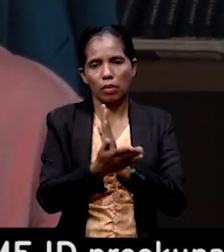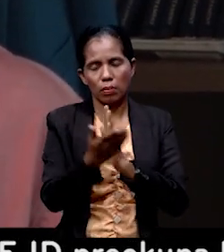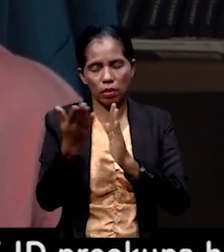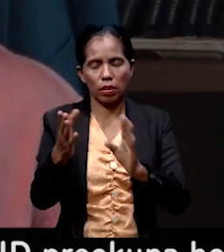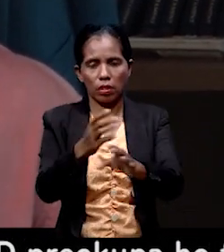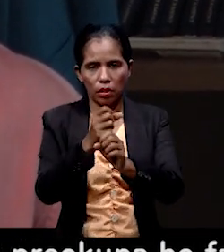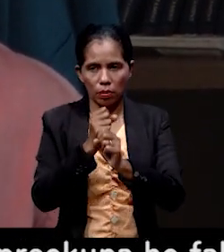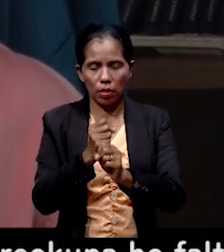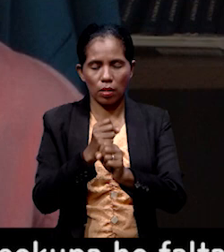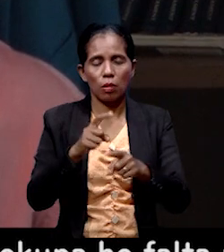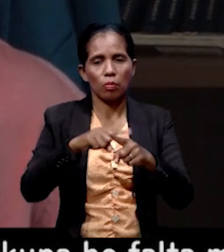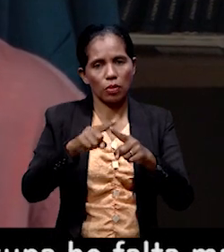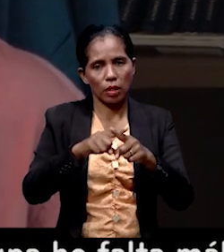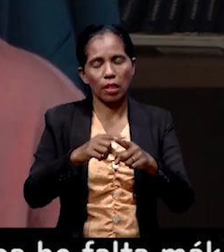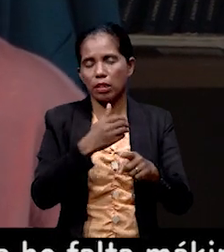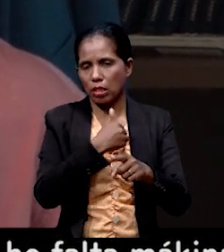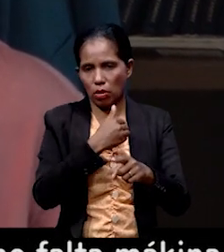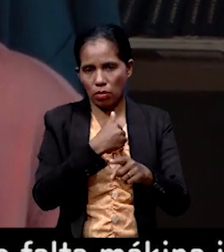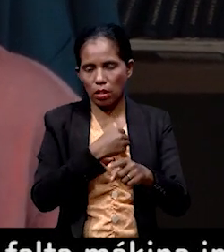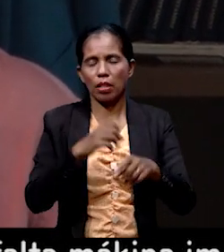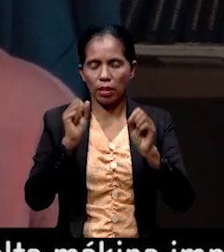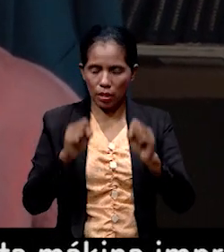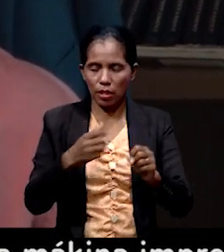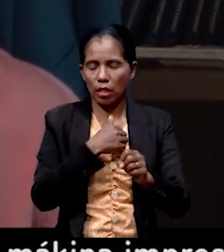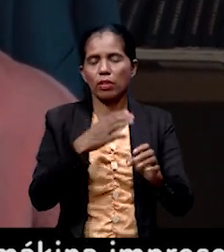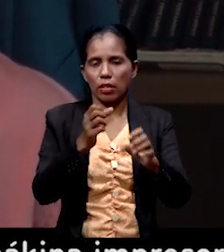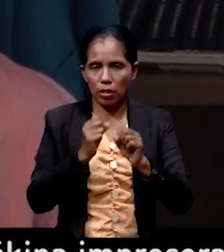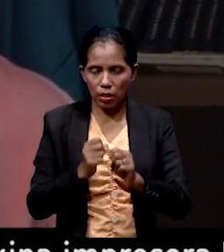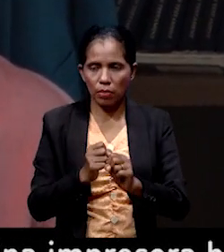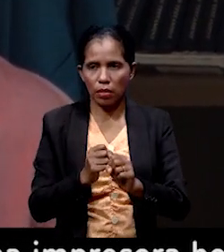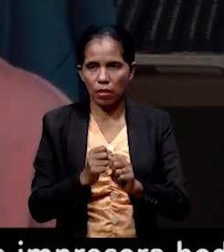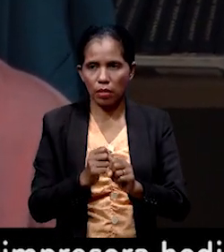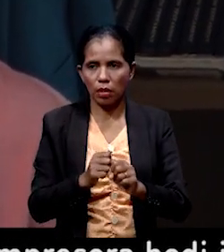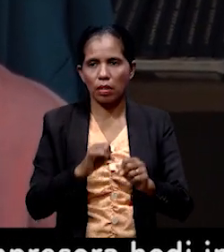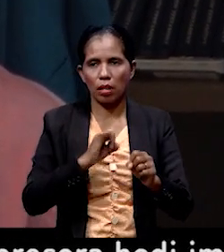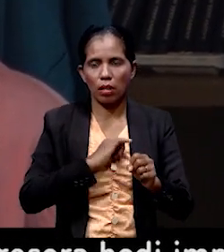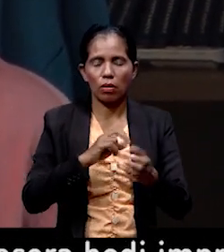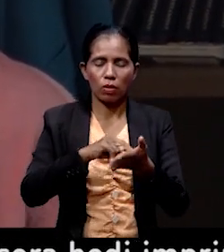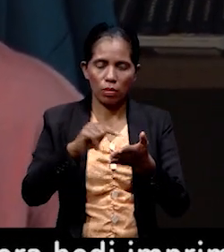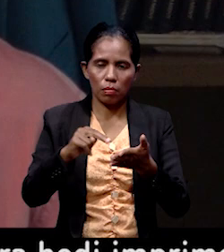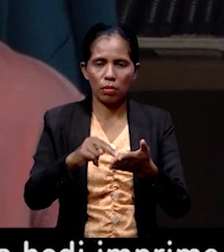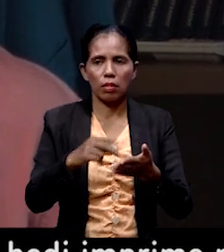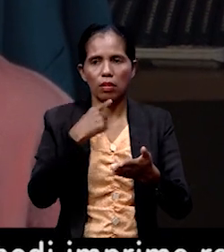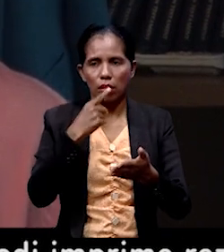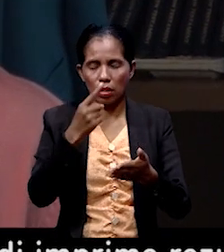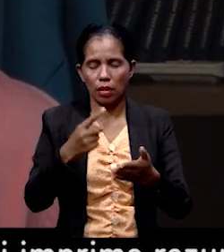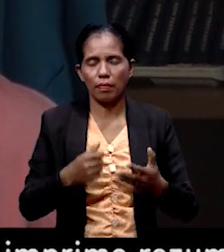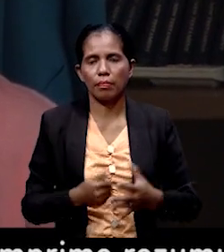simona pulsa kalai balon beldean sidoksim hau nia nomor sidoksim balon dean